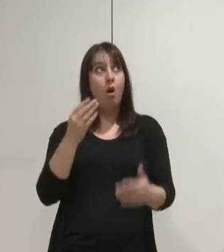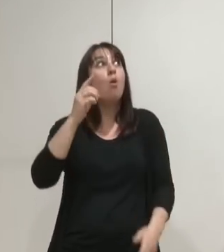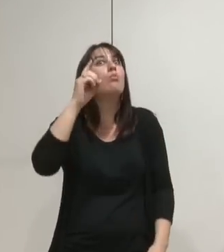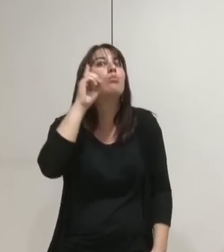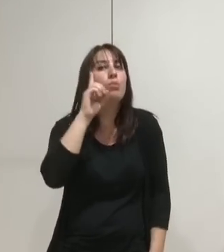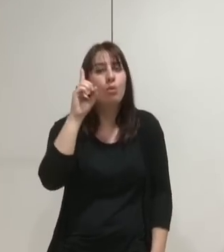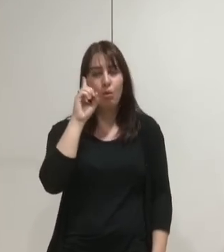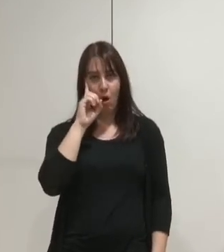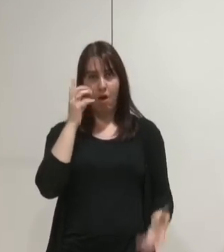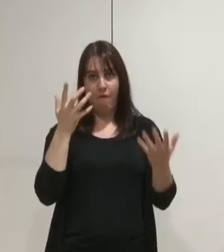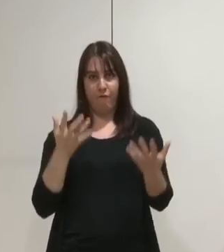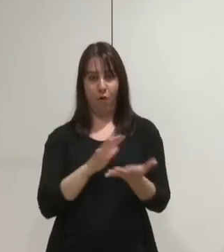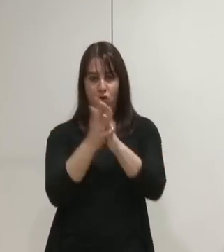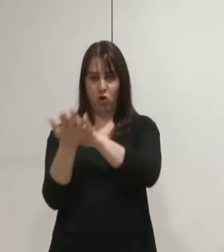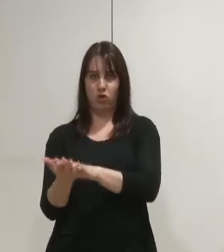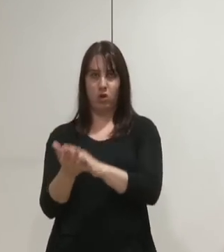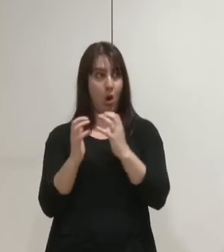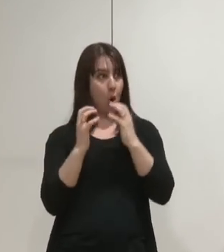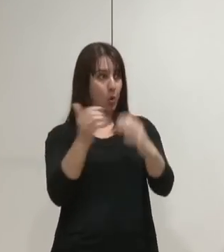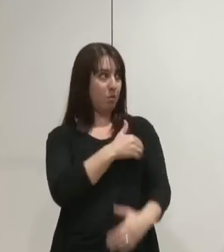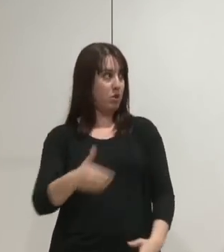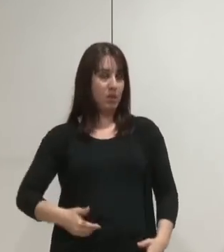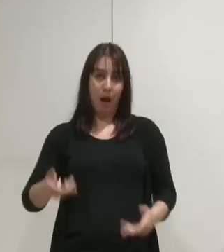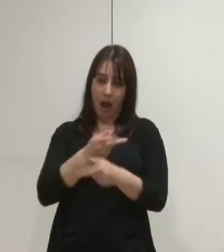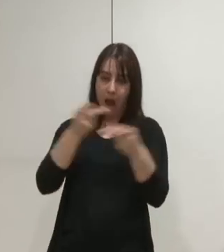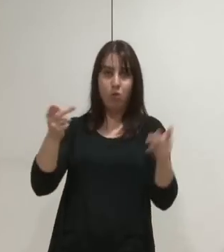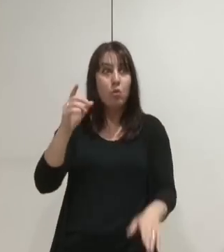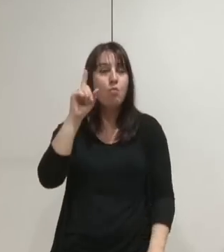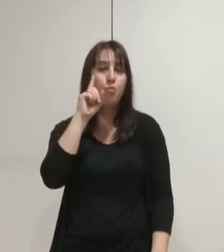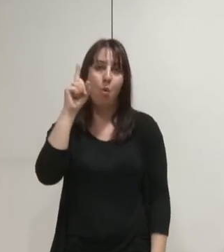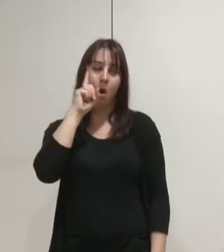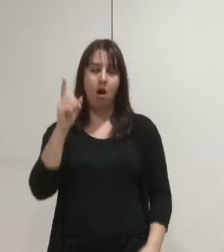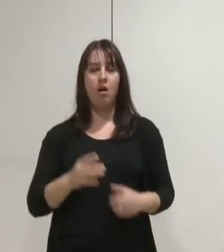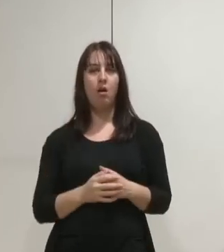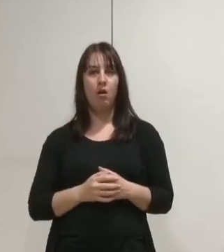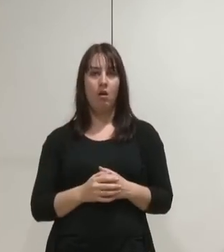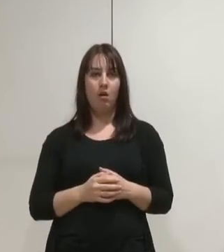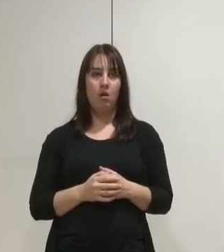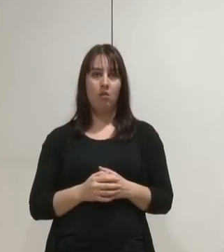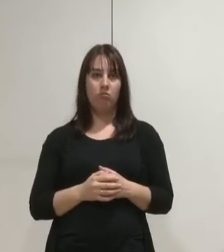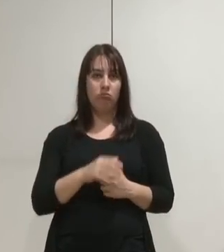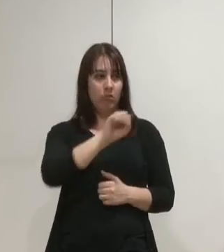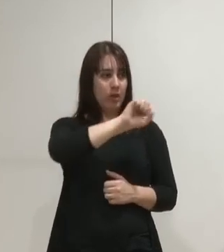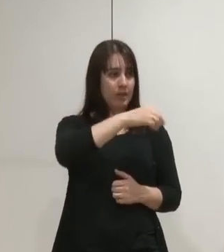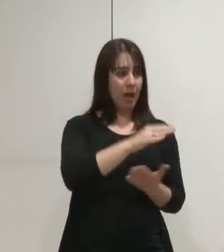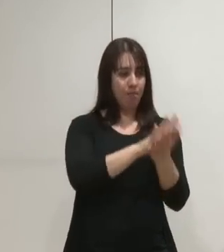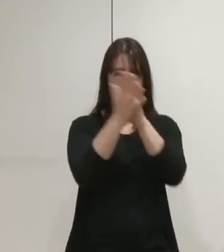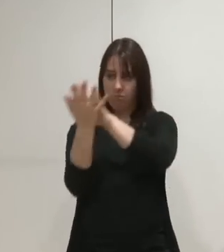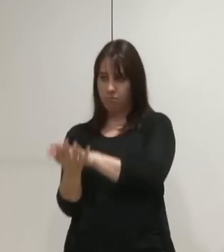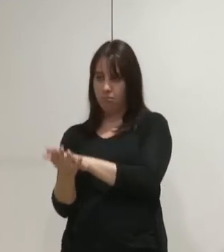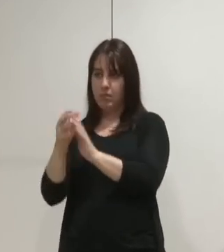pourquoi au Conseil pourquoi vous trans vous voulez transformer la scème en une